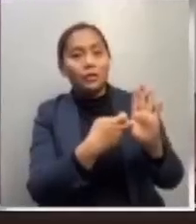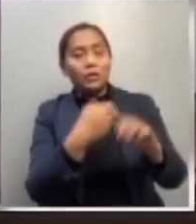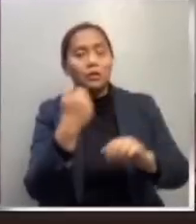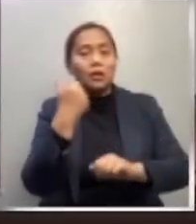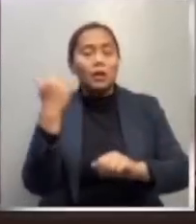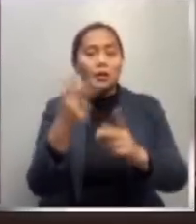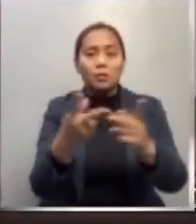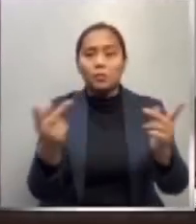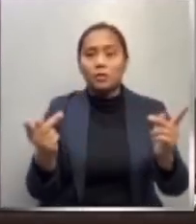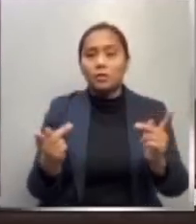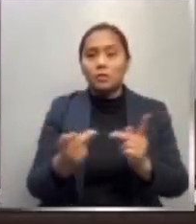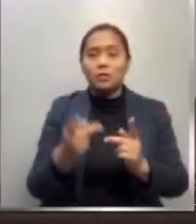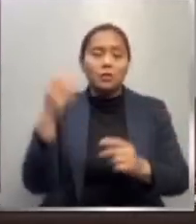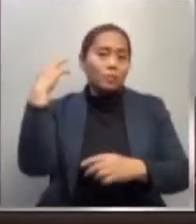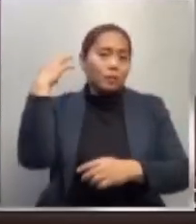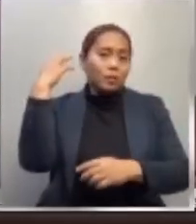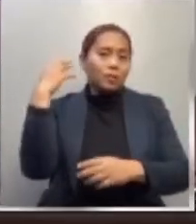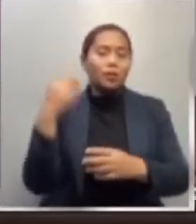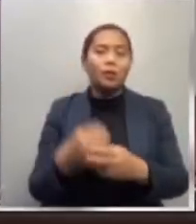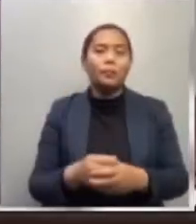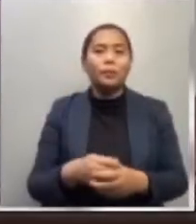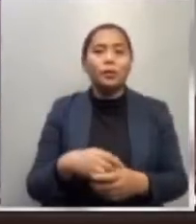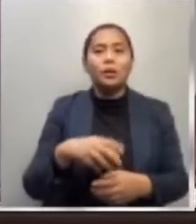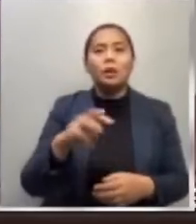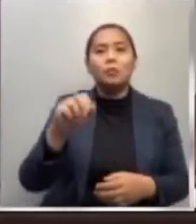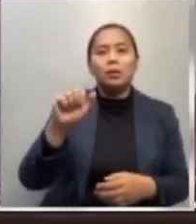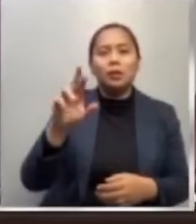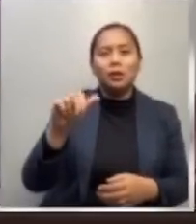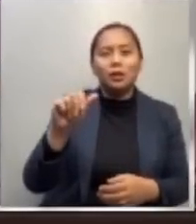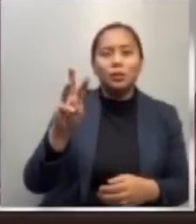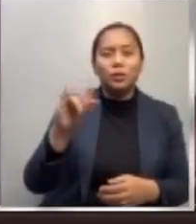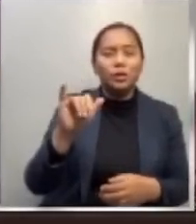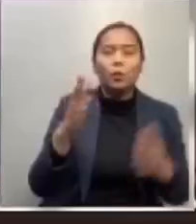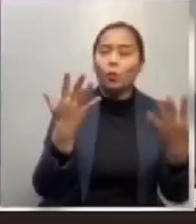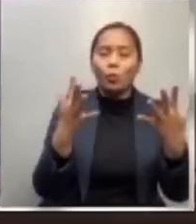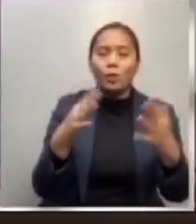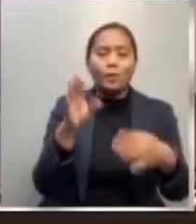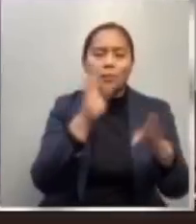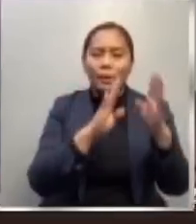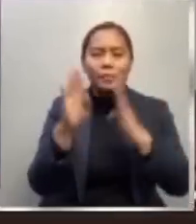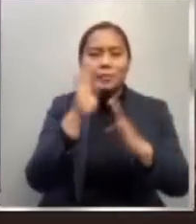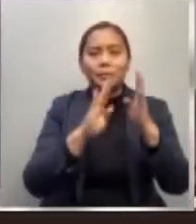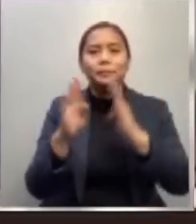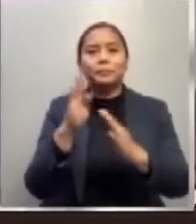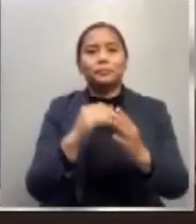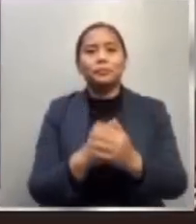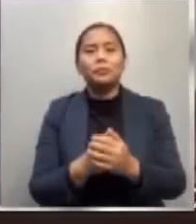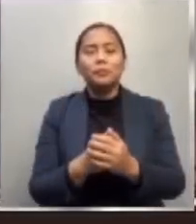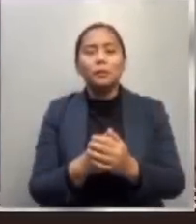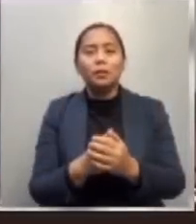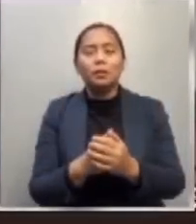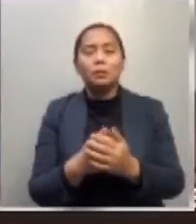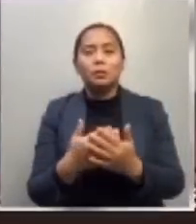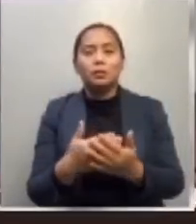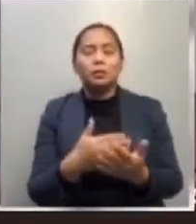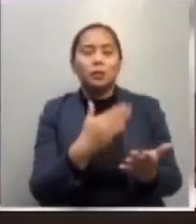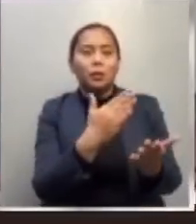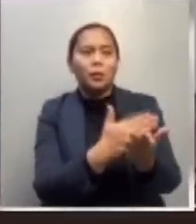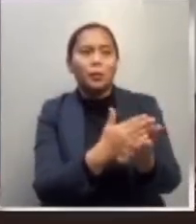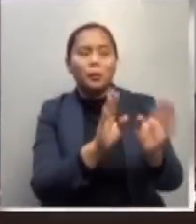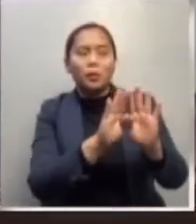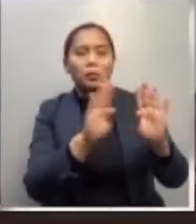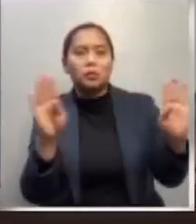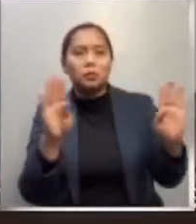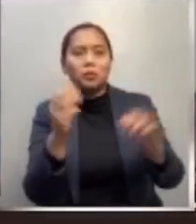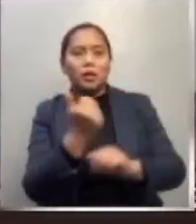botohan, kundi sadyang marami raw ang maagang pumila. Bagamat naantala, Vicky, ang pagbubukas ng ilang presinto, sa ngayon, sabi ni Lau Janko,